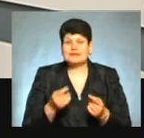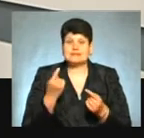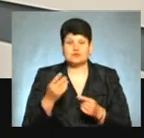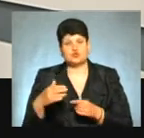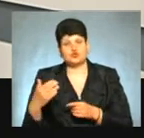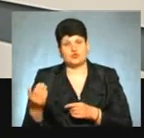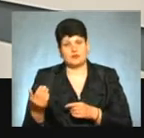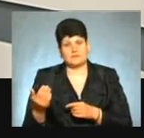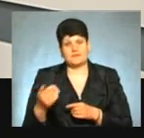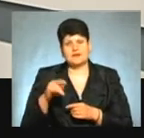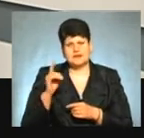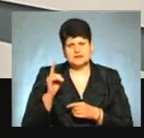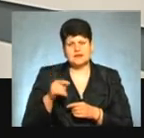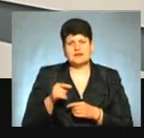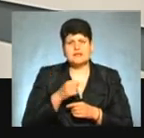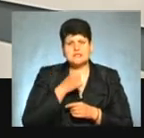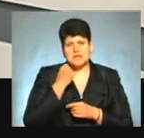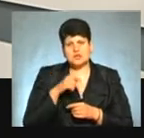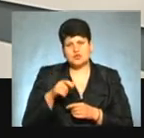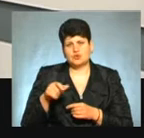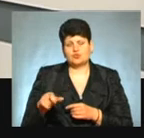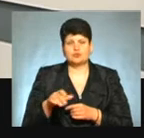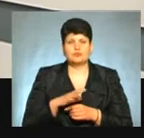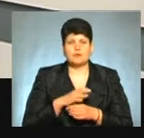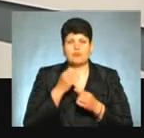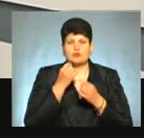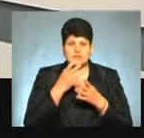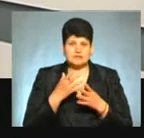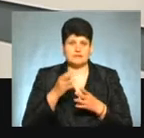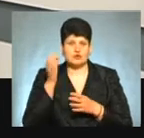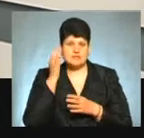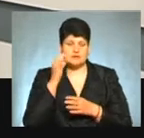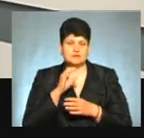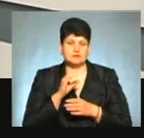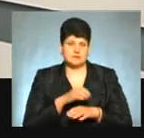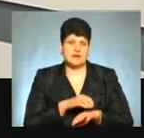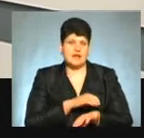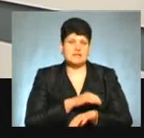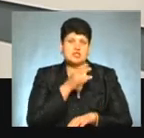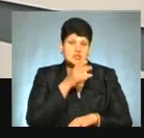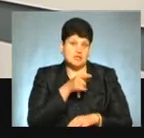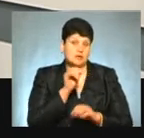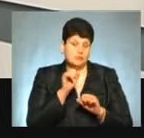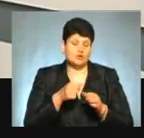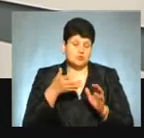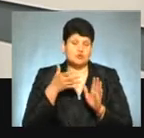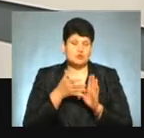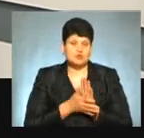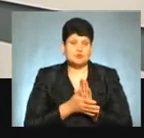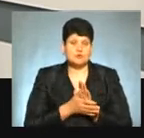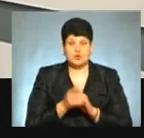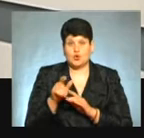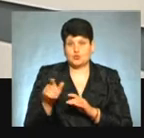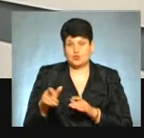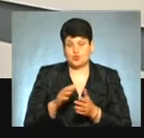іншої сторони, знаєте, старші люди інколи позитивно згадують радянські часи, але їх можна зрозуміти ще й з такої